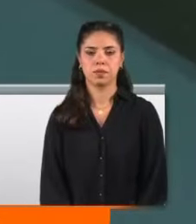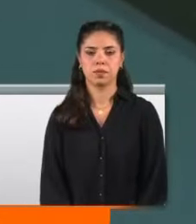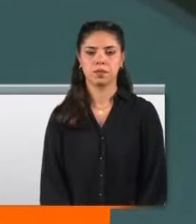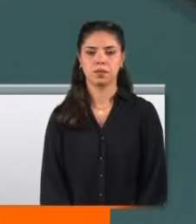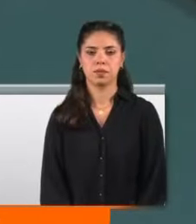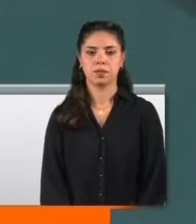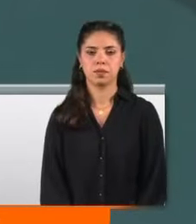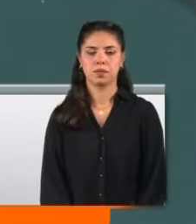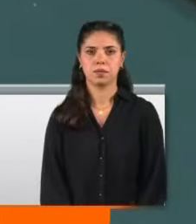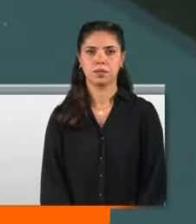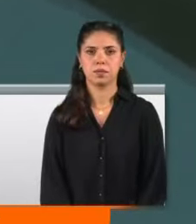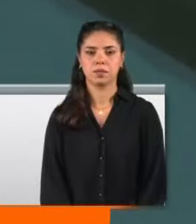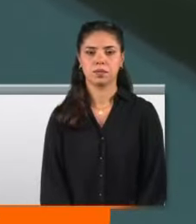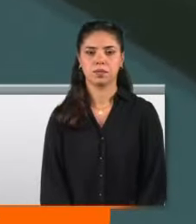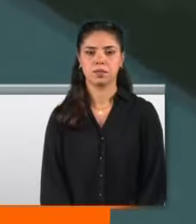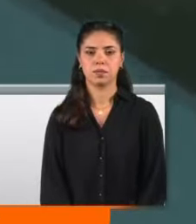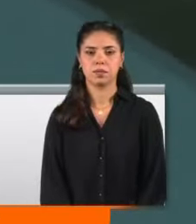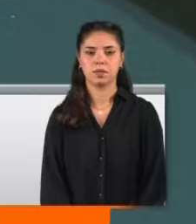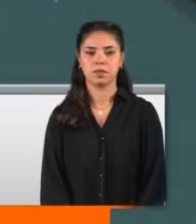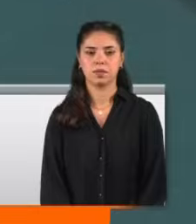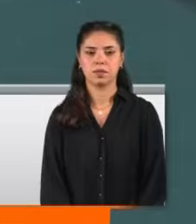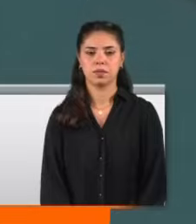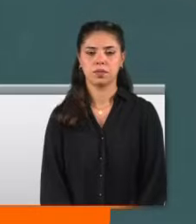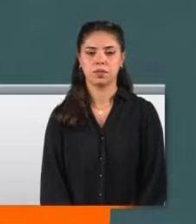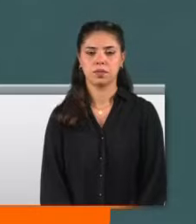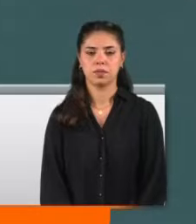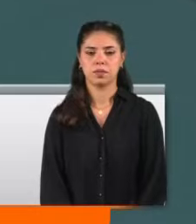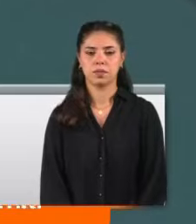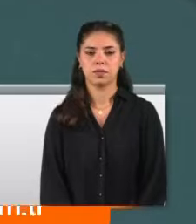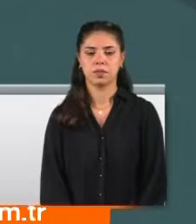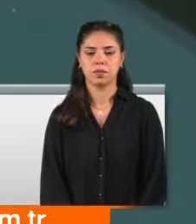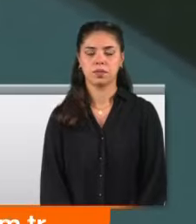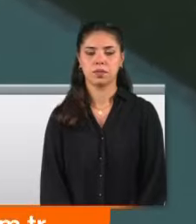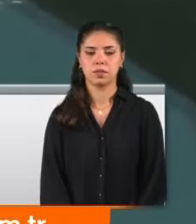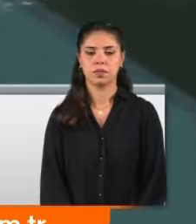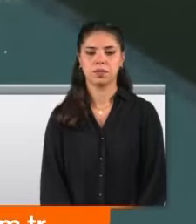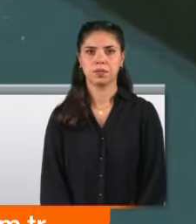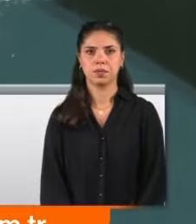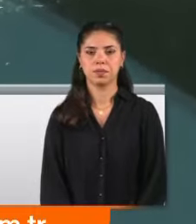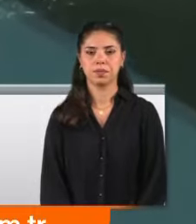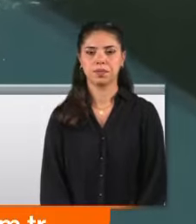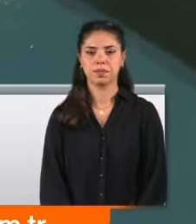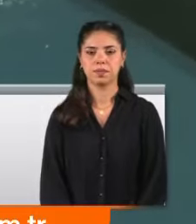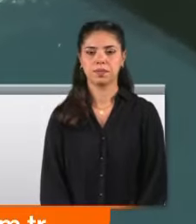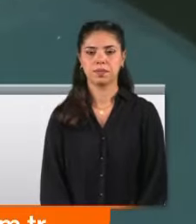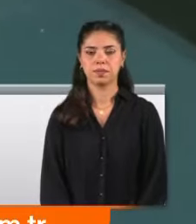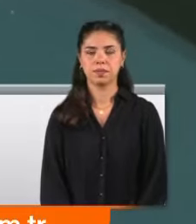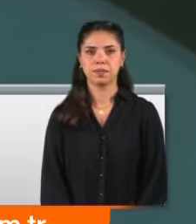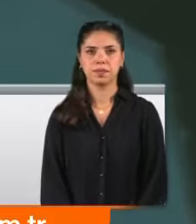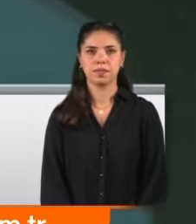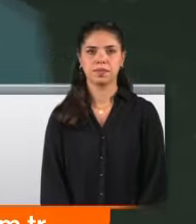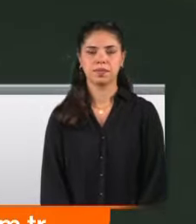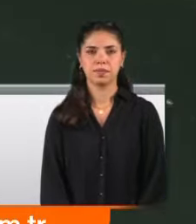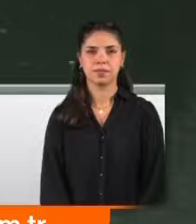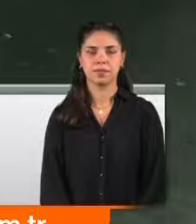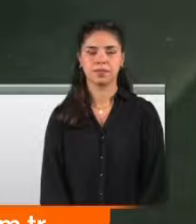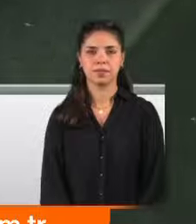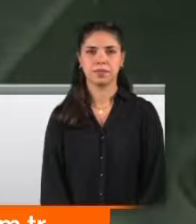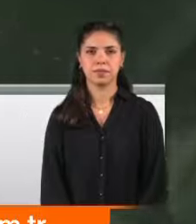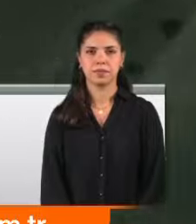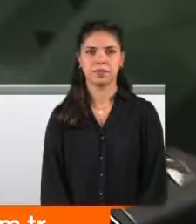yükselmesine sebebiyet veriyor. Hızla yükselen ısı, eğer buradaki malzemenin yanıcılık seviyesi düşükse çok çabuk bu malzemenin tutuşmasına ve araç içinde bir